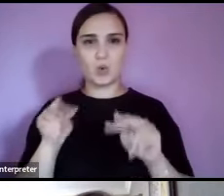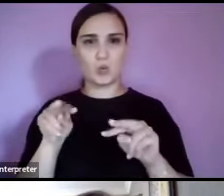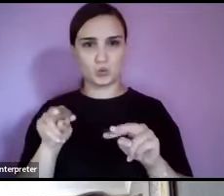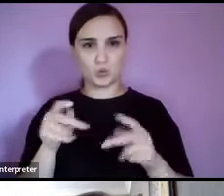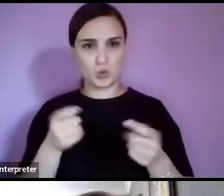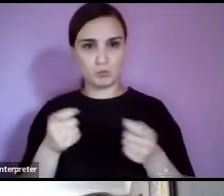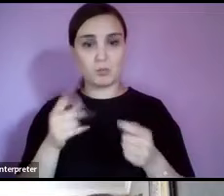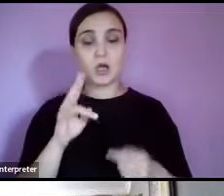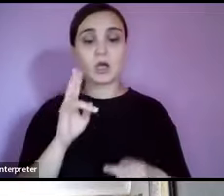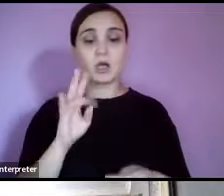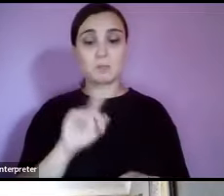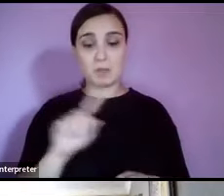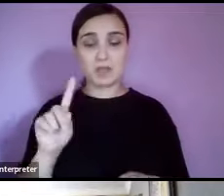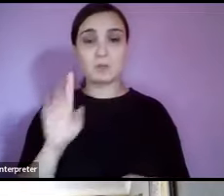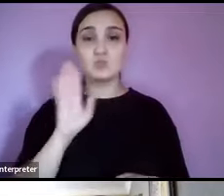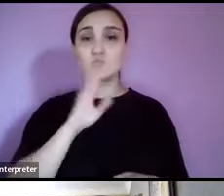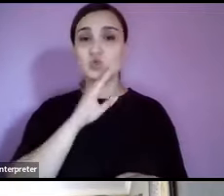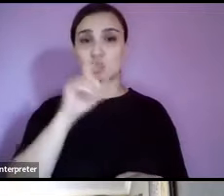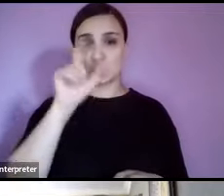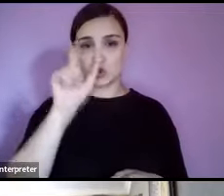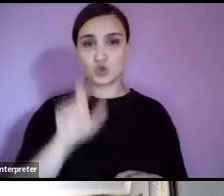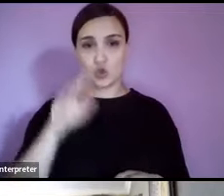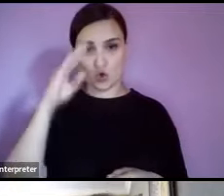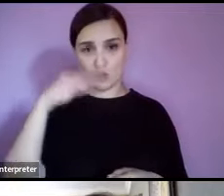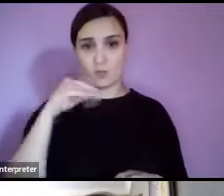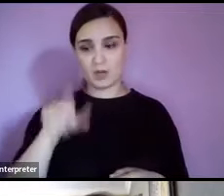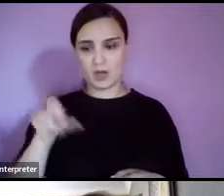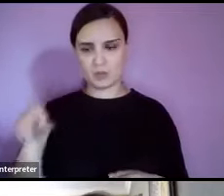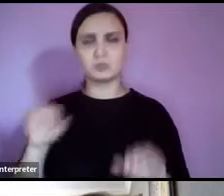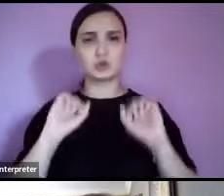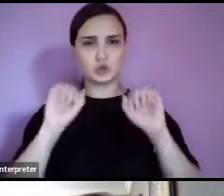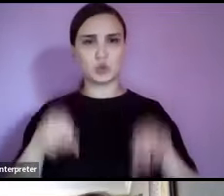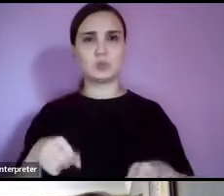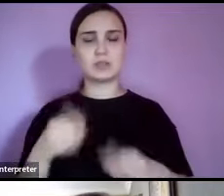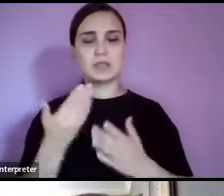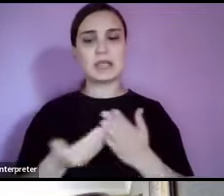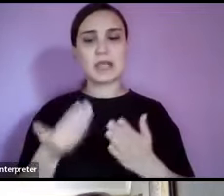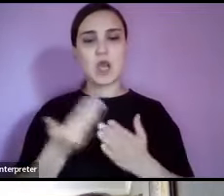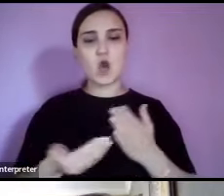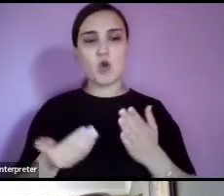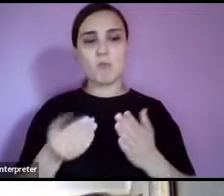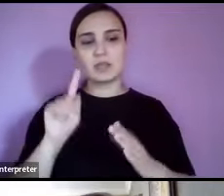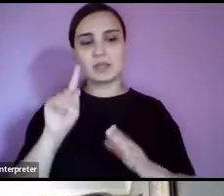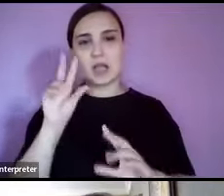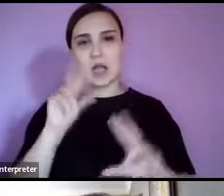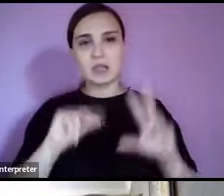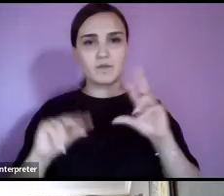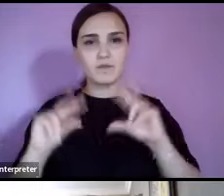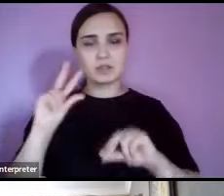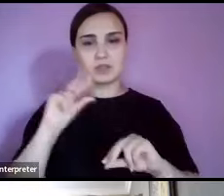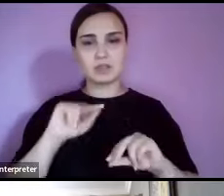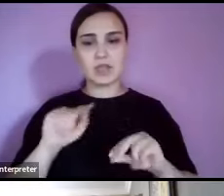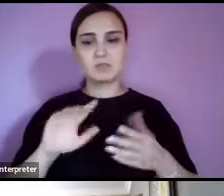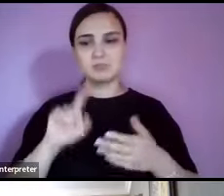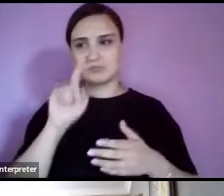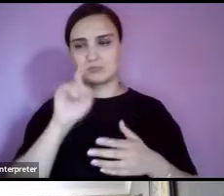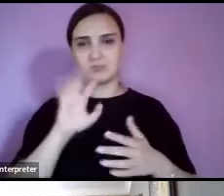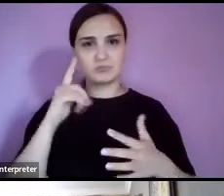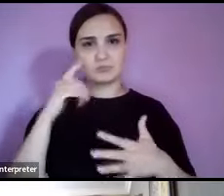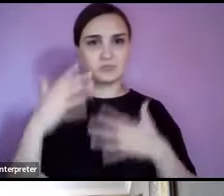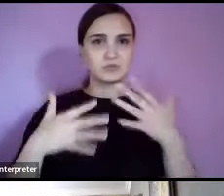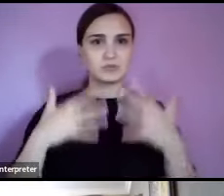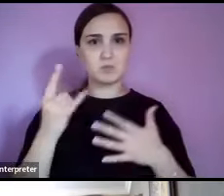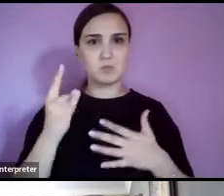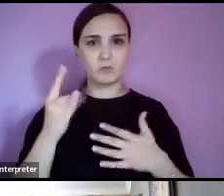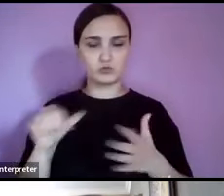თუმცა მშობლებს შეუძლიათ გარკვეული რეკომენდაციების გათვალისწინებით აი ამ გაურკვეველ განუსაზღვრელ სიტუაციაში კი დაეხმარონ